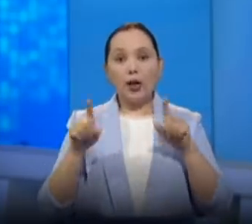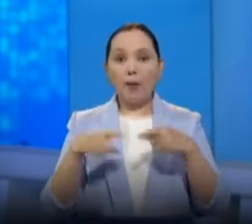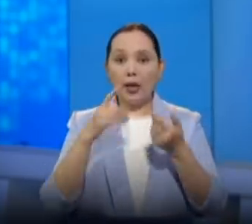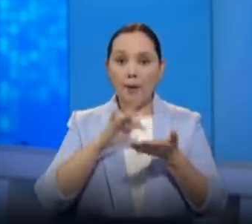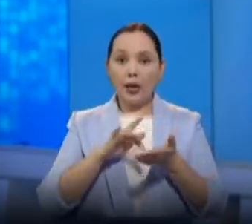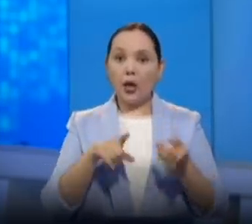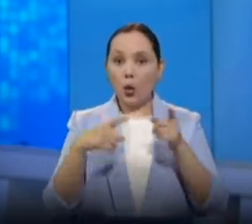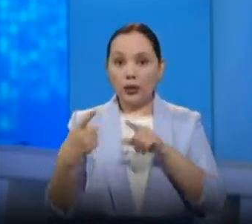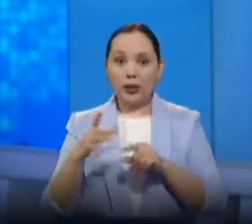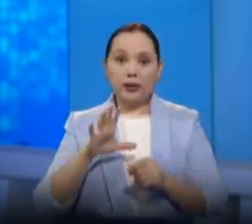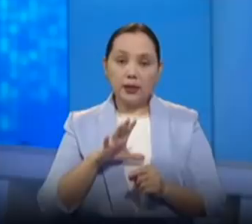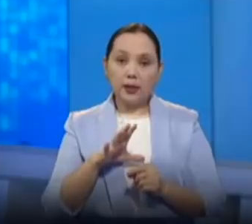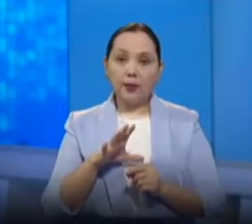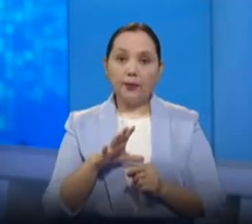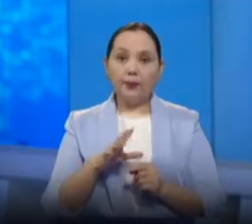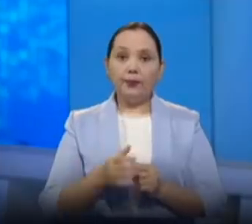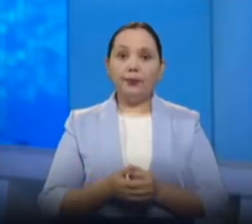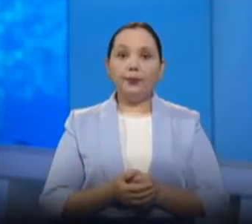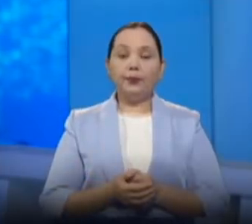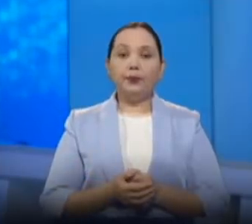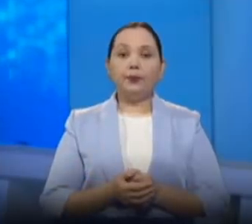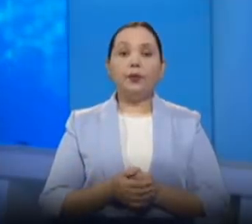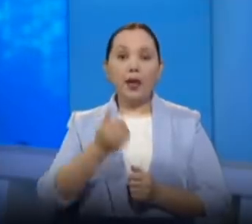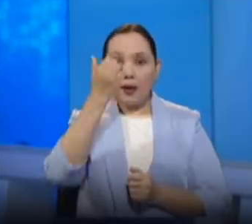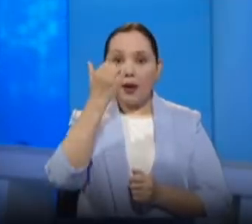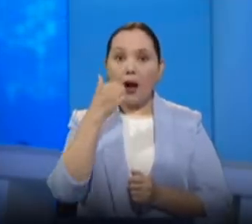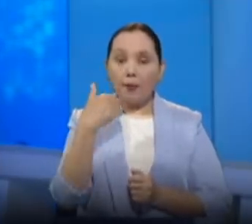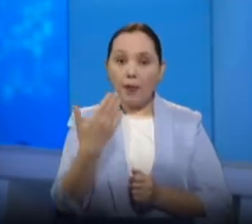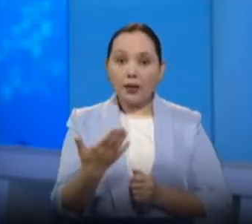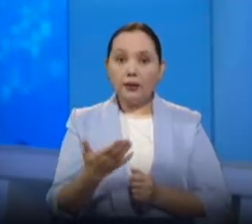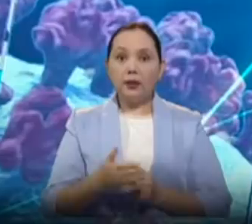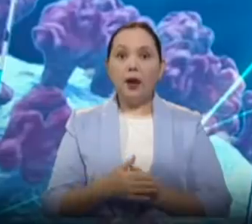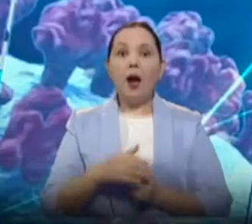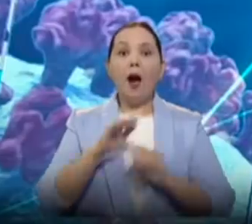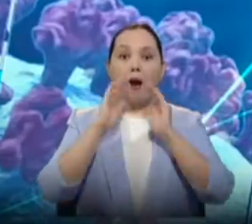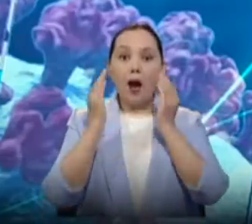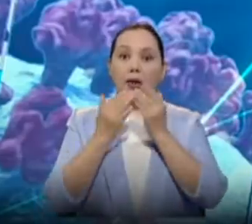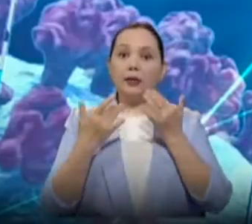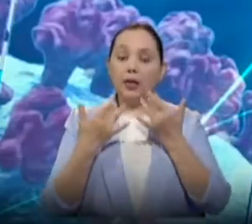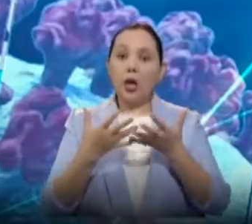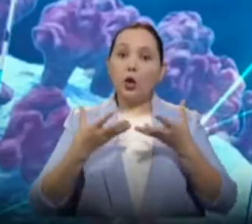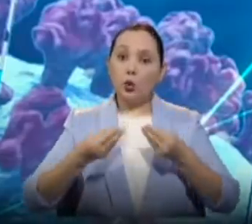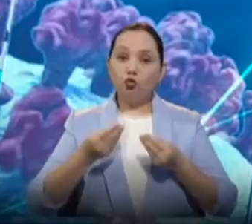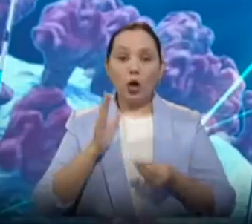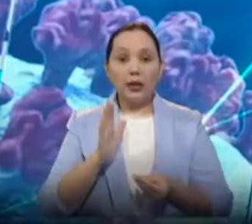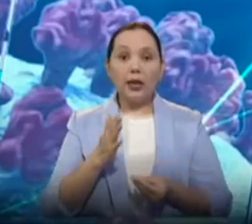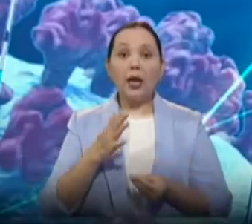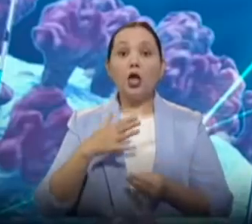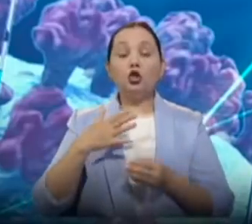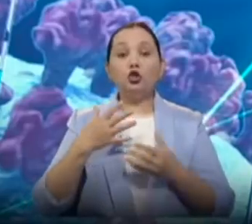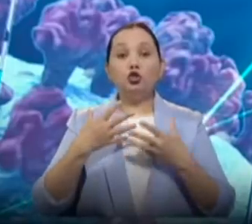reabilitatsiya markazlariga o'tkazildi. Rahmat. Karantin talablarining yumshatilishi, xususan